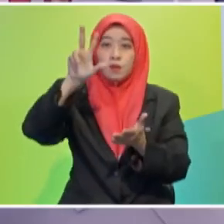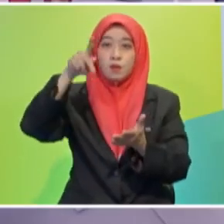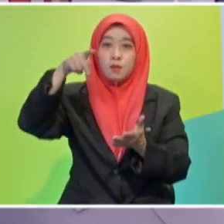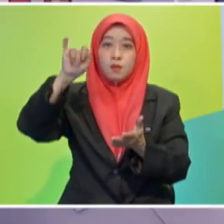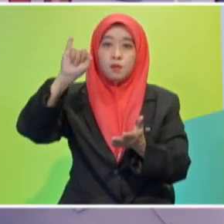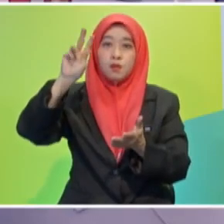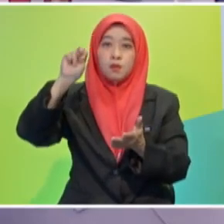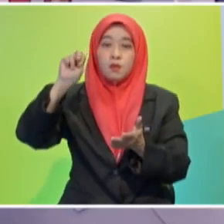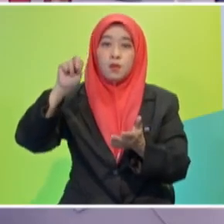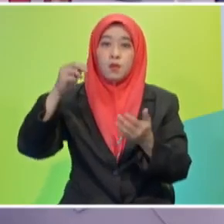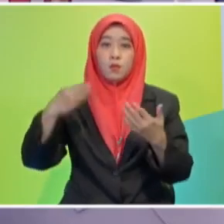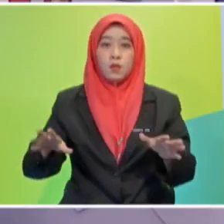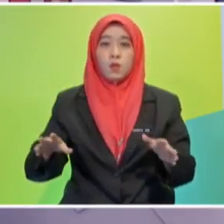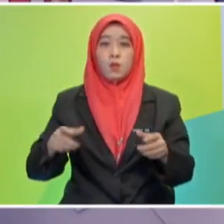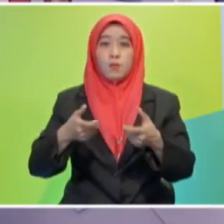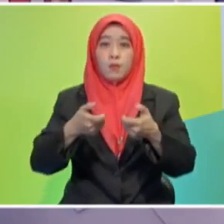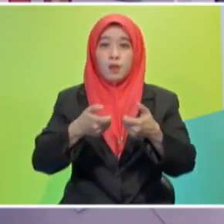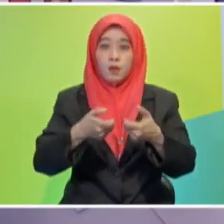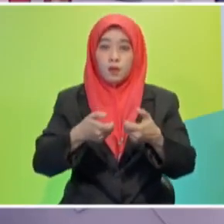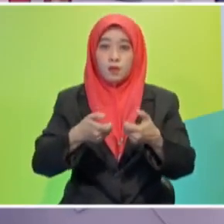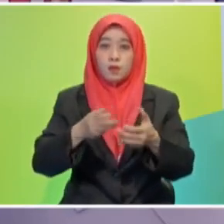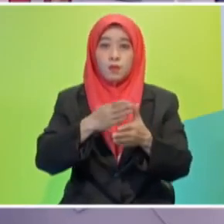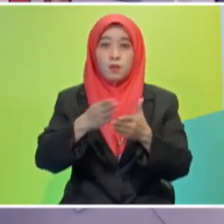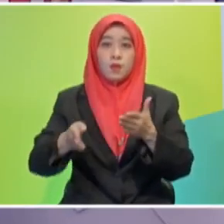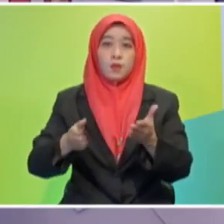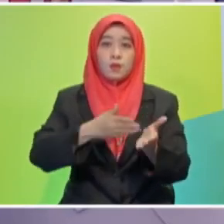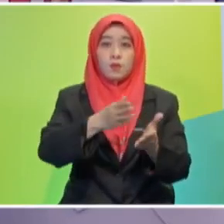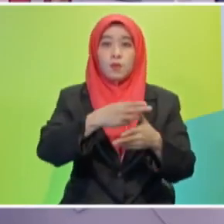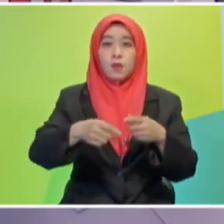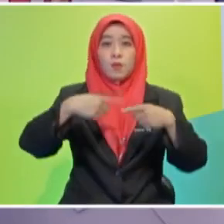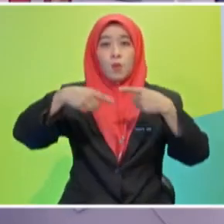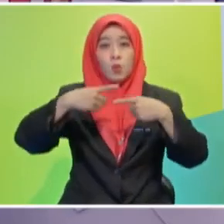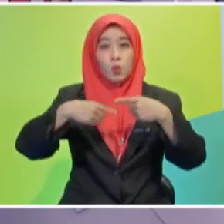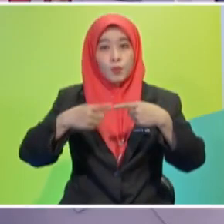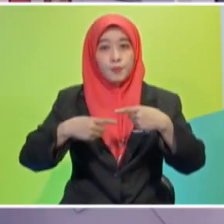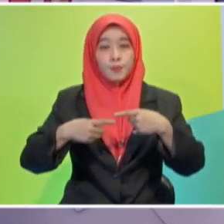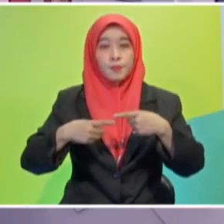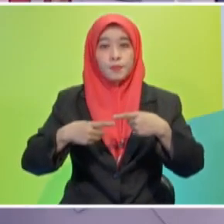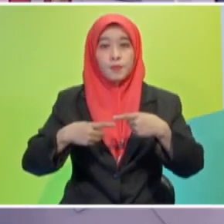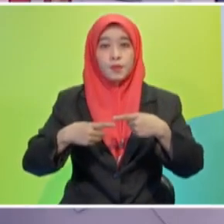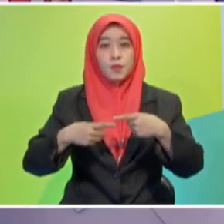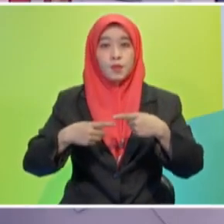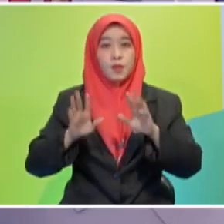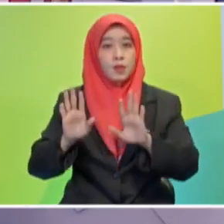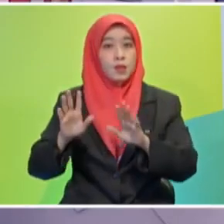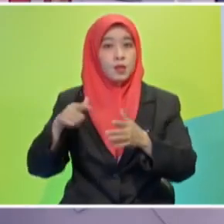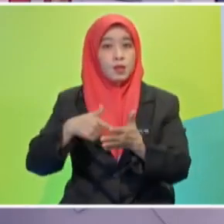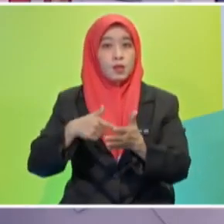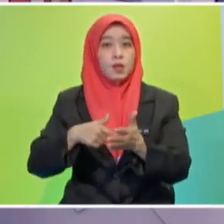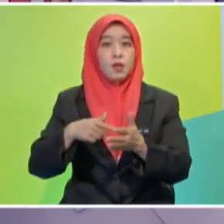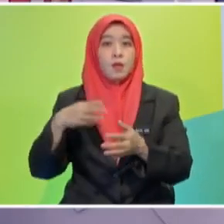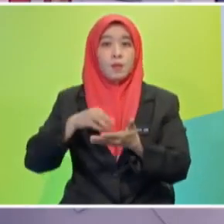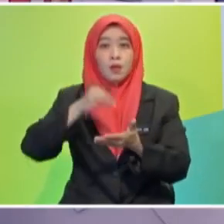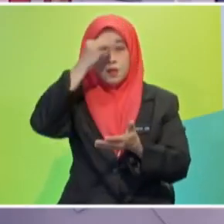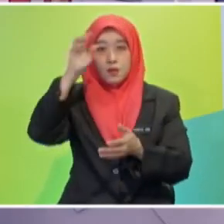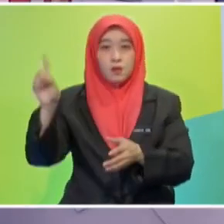panel kawalan, kita ke bahagian motor. Ini tak ikut turutan tau, tapi tak apa. Kejap lagi kita akan belajar satu persatu. Satu